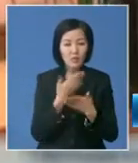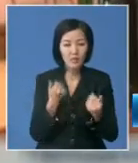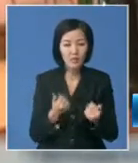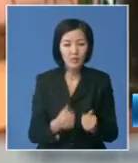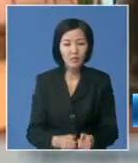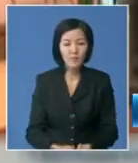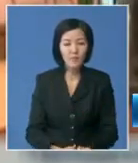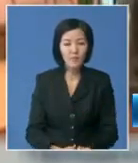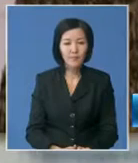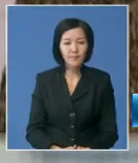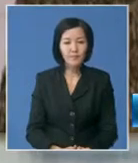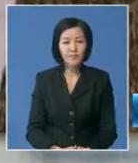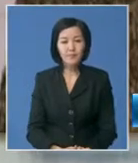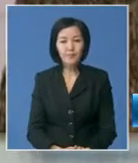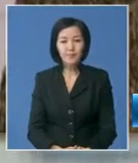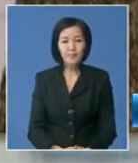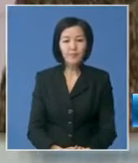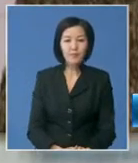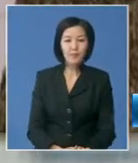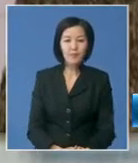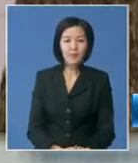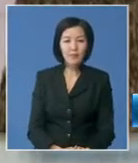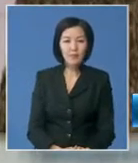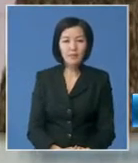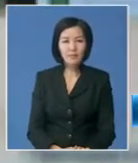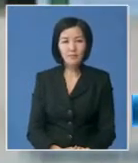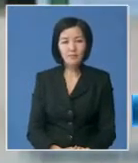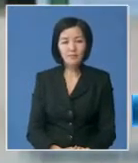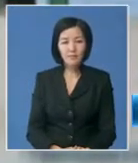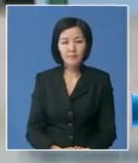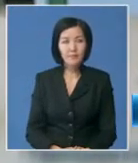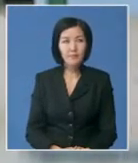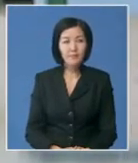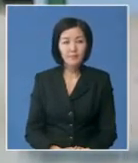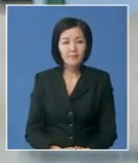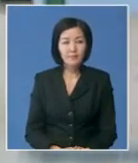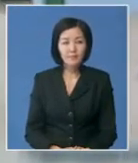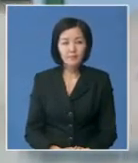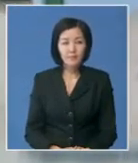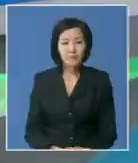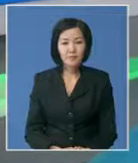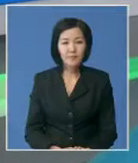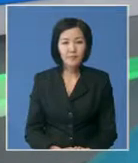обзор республиканских новостей подготовила по на они того по материалам интернет ресурсов